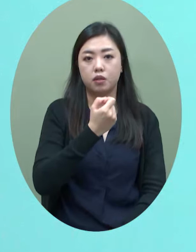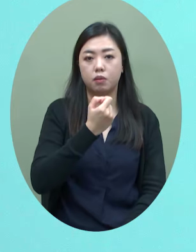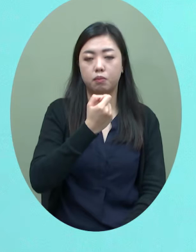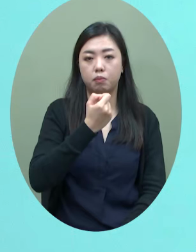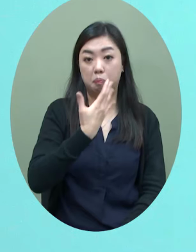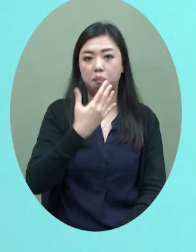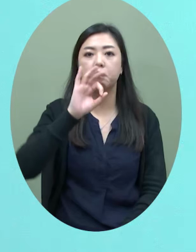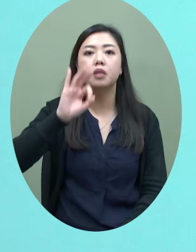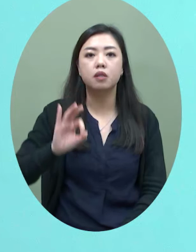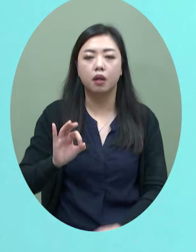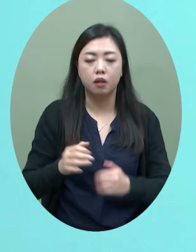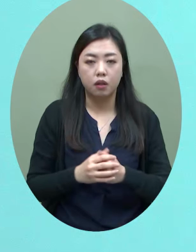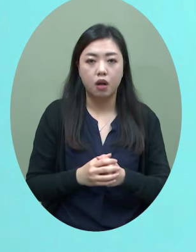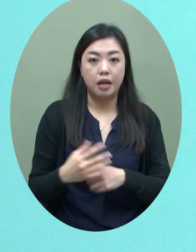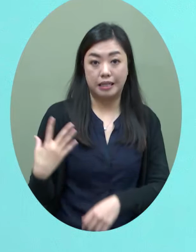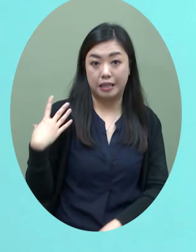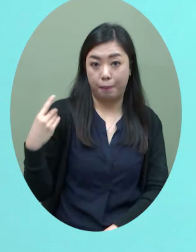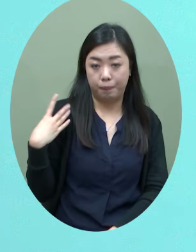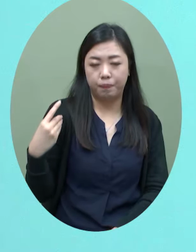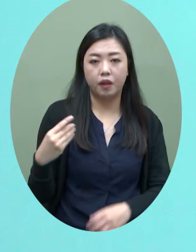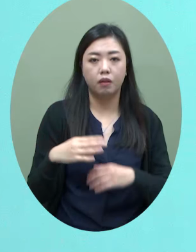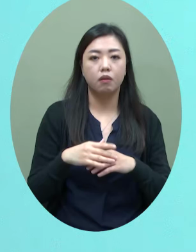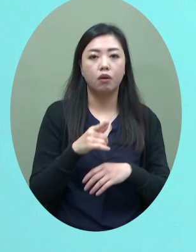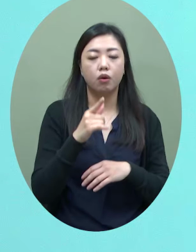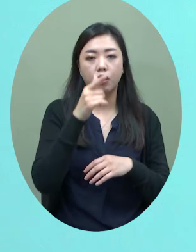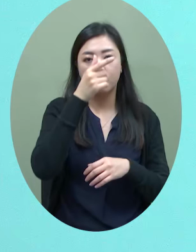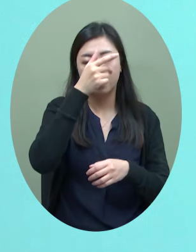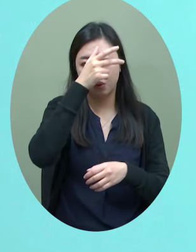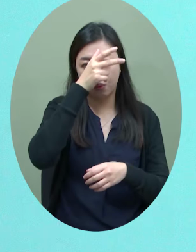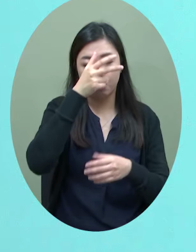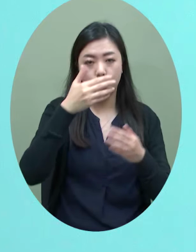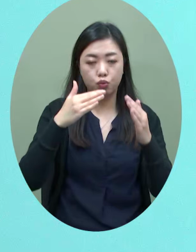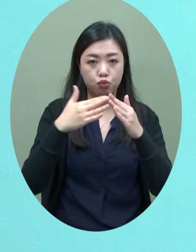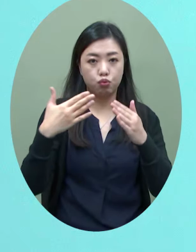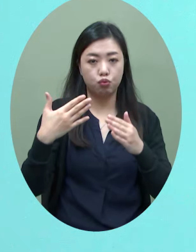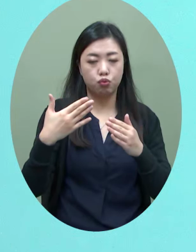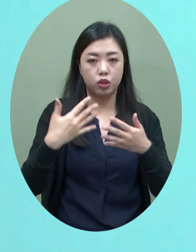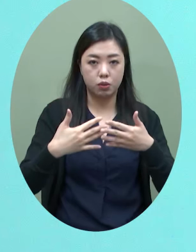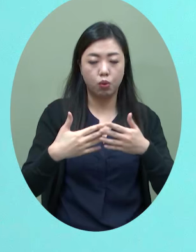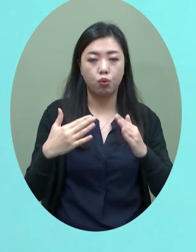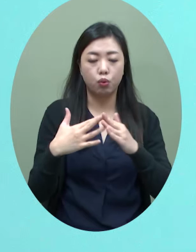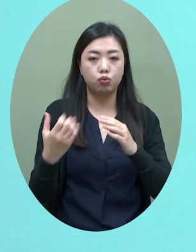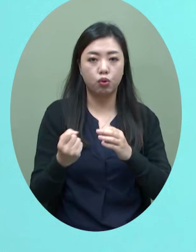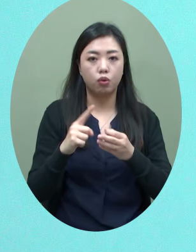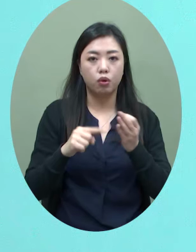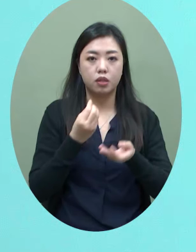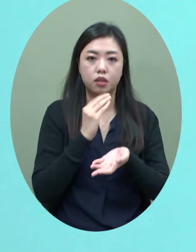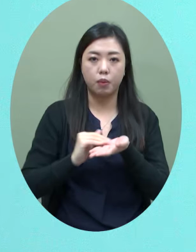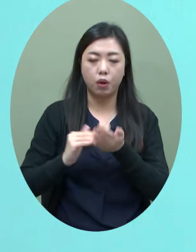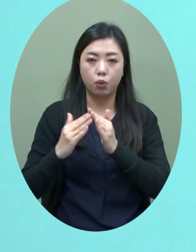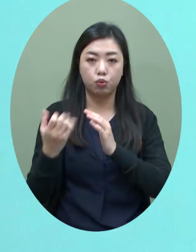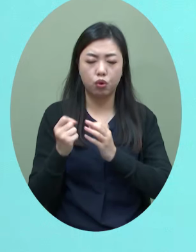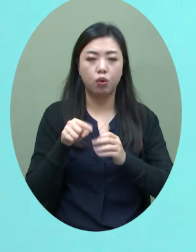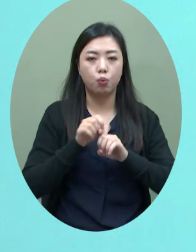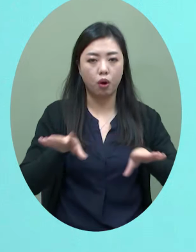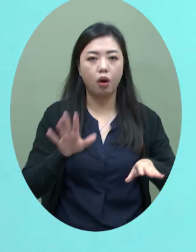了。因為在昨天呢，就公務員事務局局長及食物及衛生局局長呢也都是已經宣布了呢會